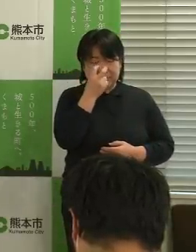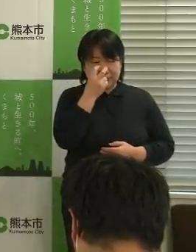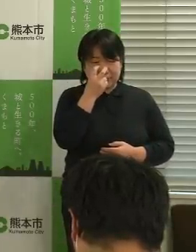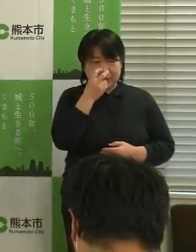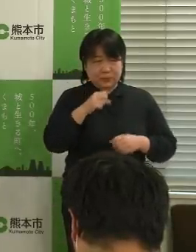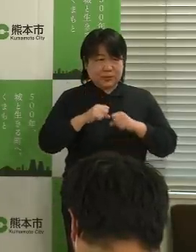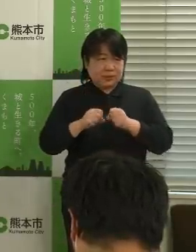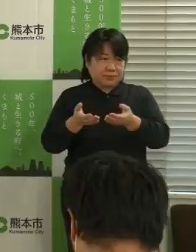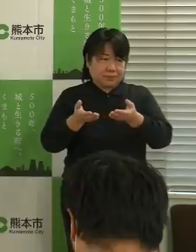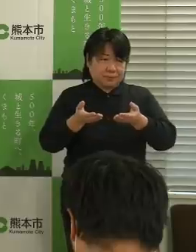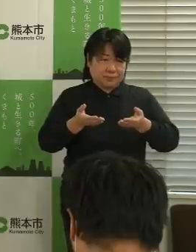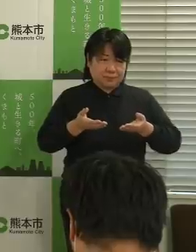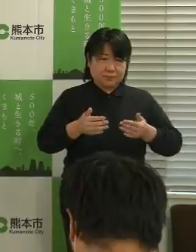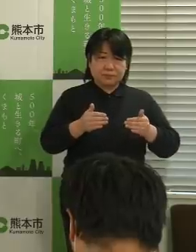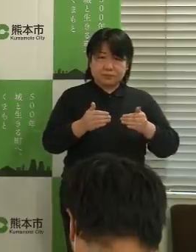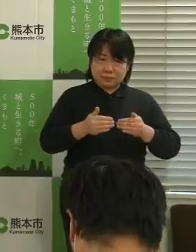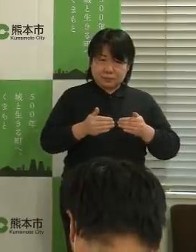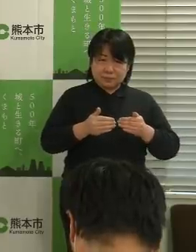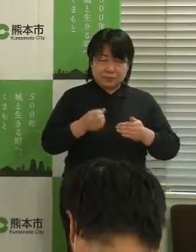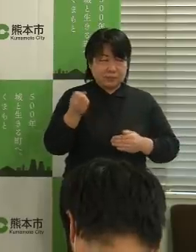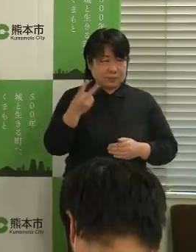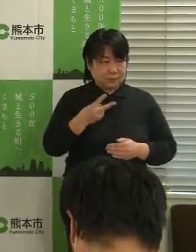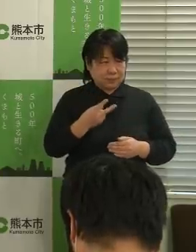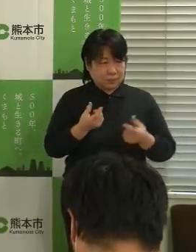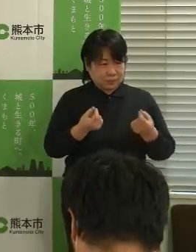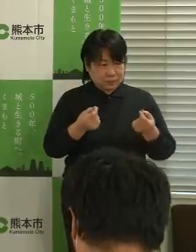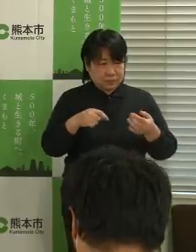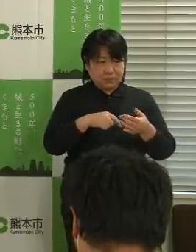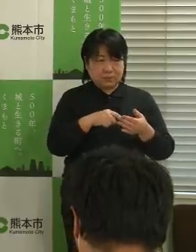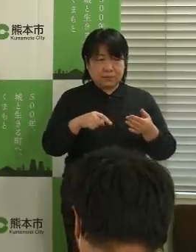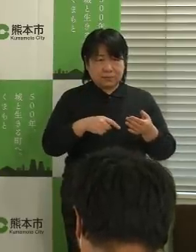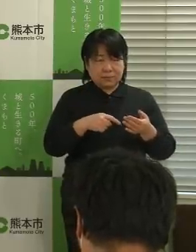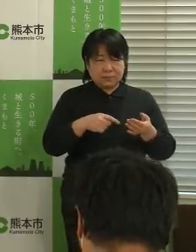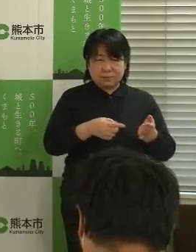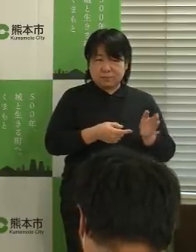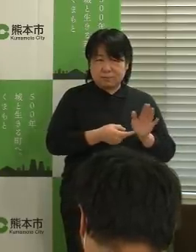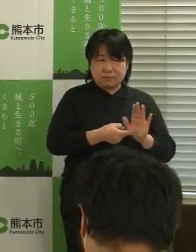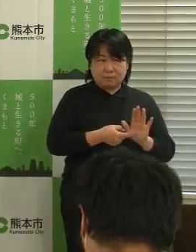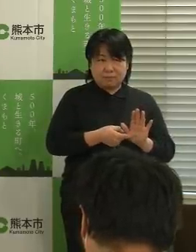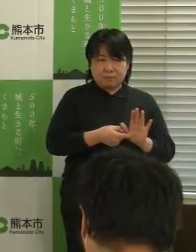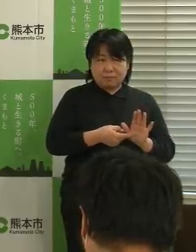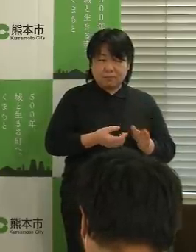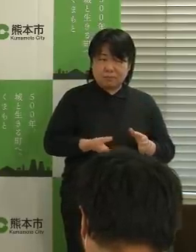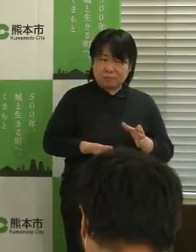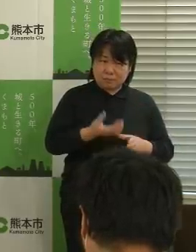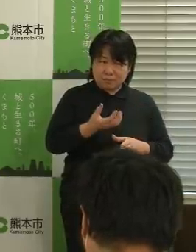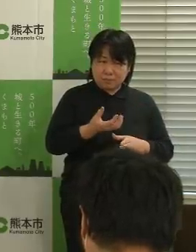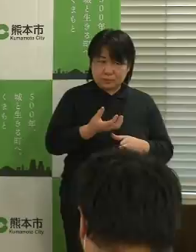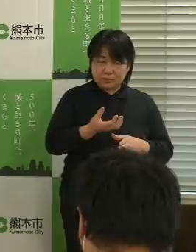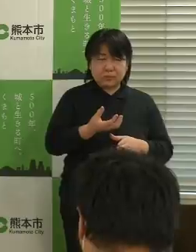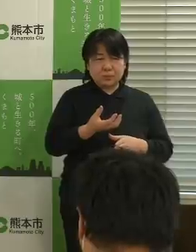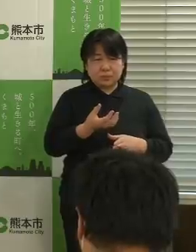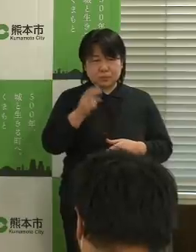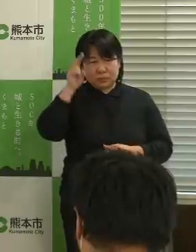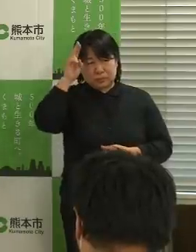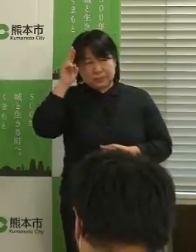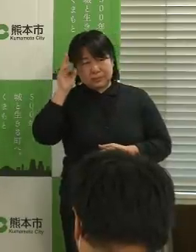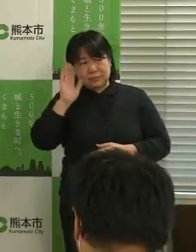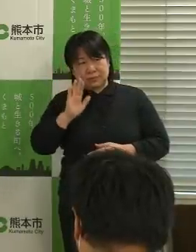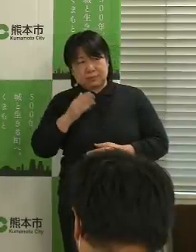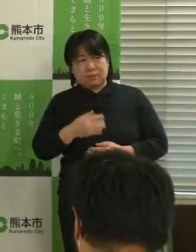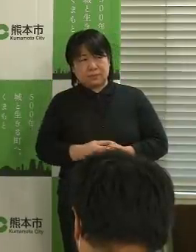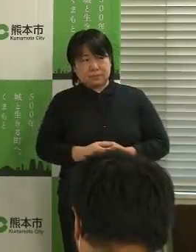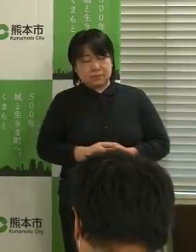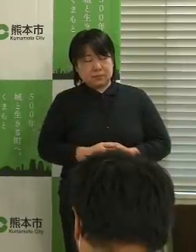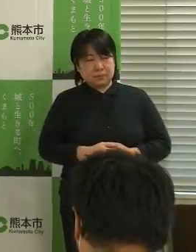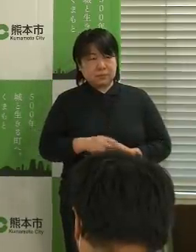ければ、やはりまた同じようなことが起こりうるというふうに大変強い危機感を持っています。ですから、まあ、そういうタ